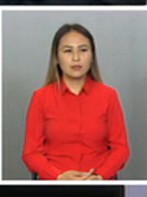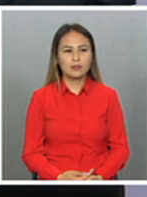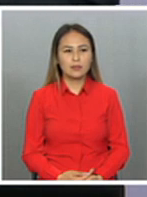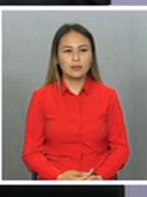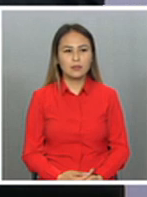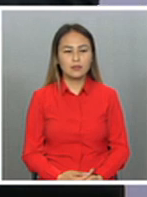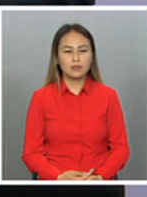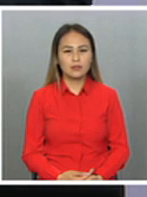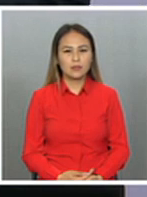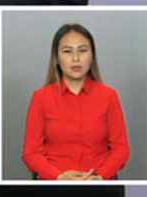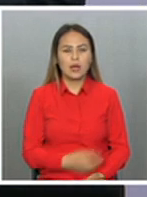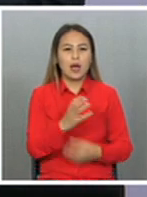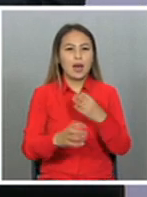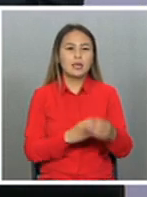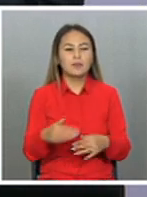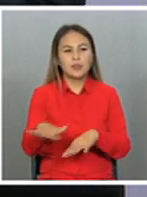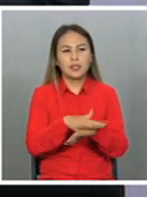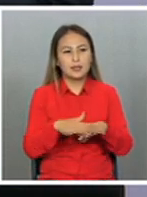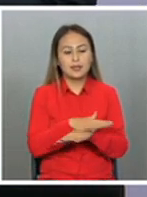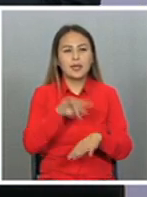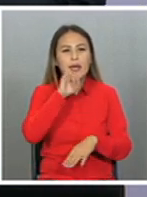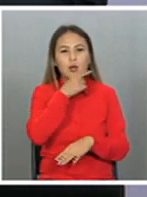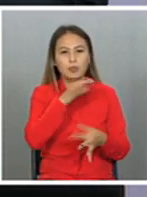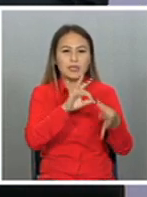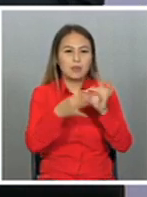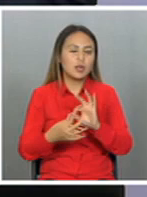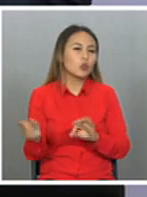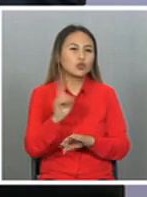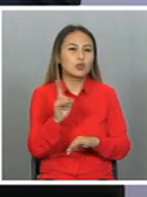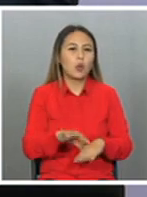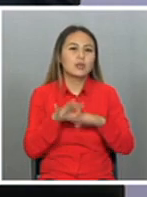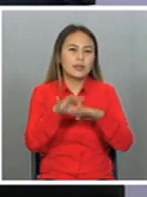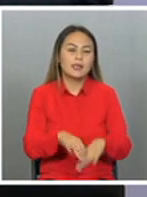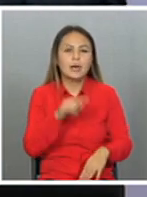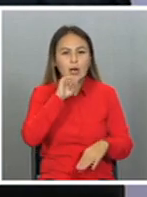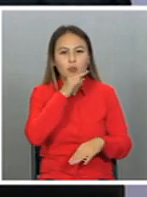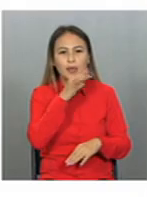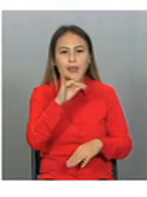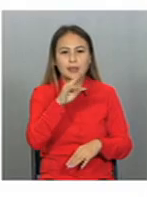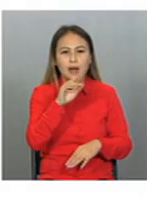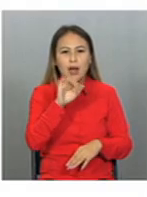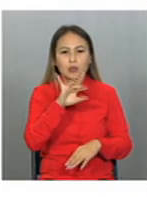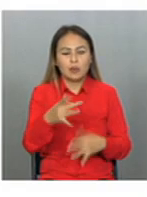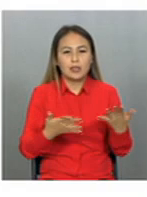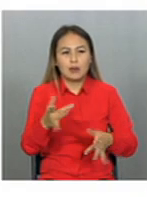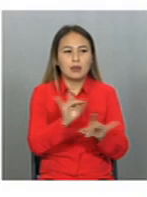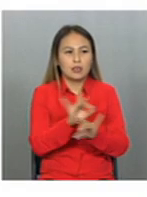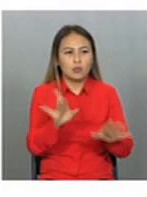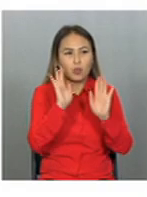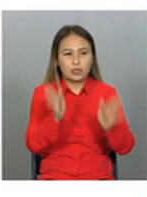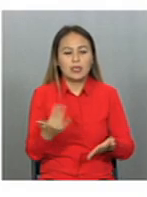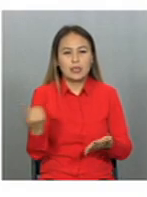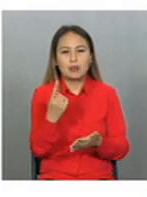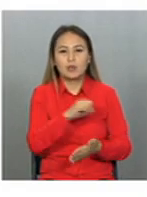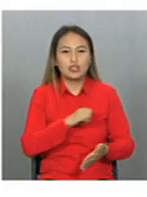Енді әлем елдерінің экономикасын сипаттау үшін қолданылатын экономикалық индикаторларға тоқталатын болсақ. Ең бірінші